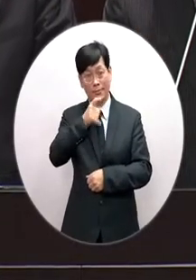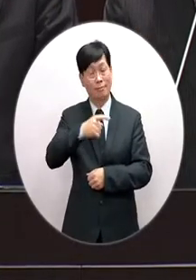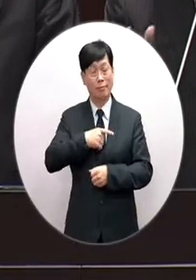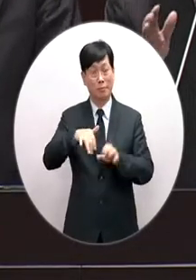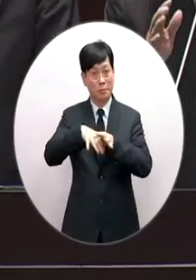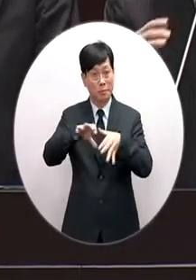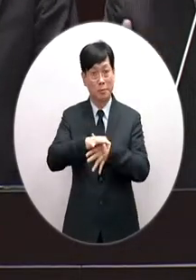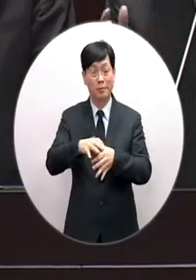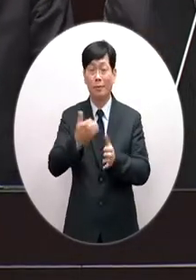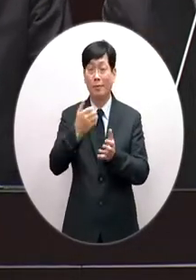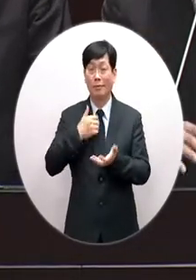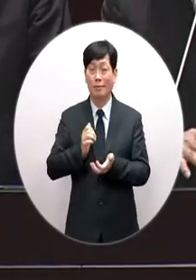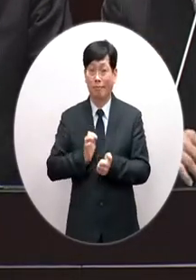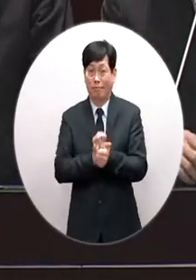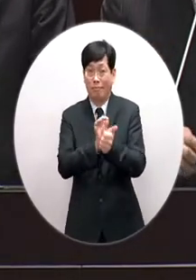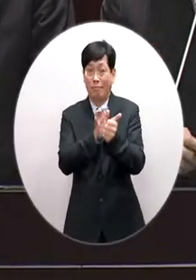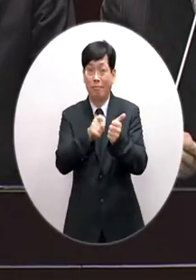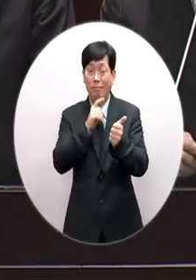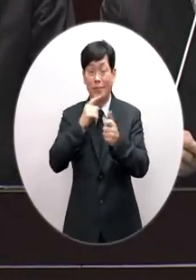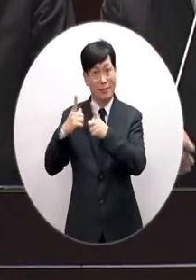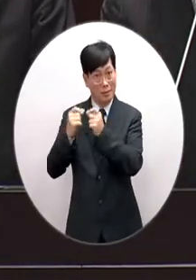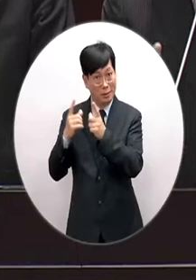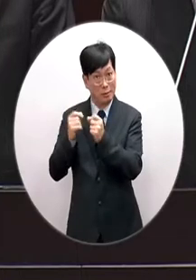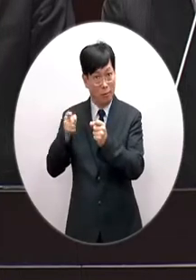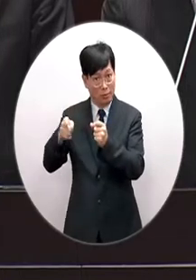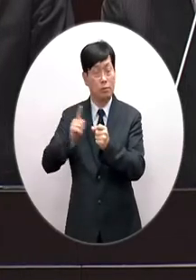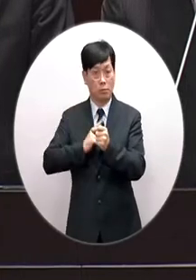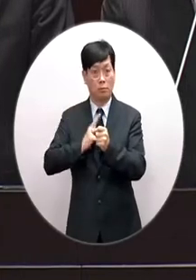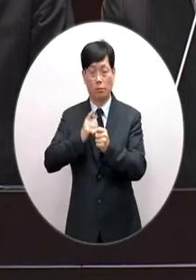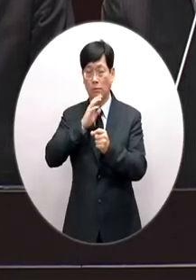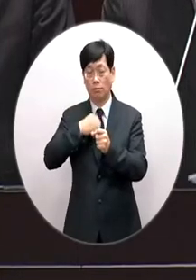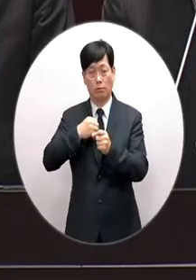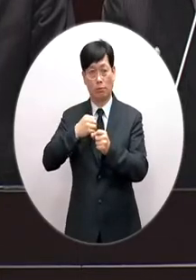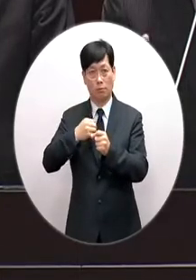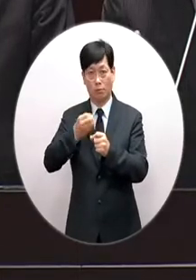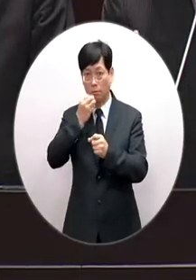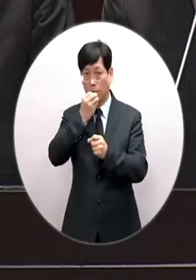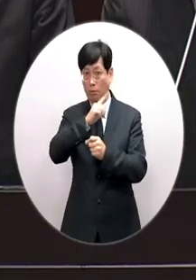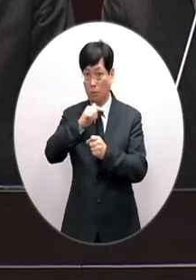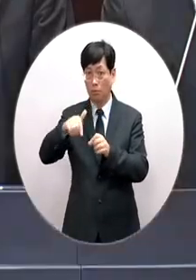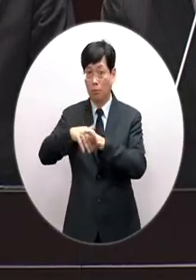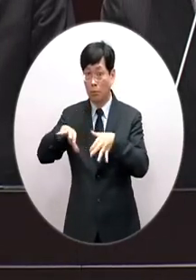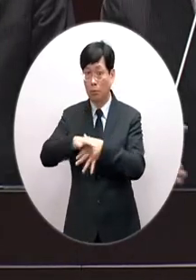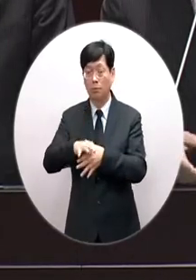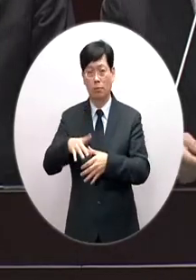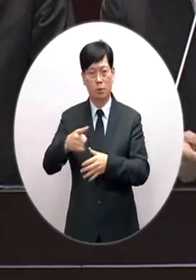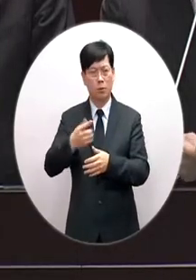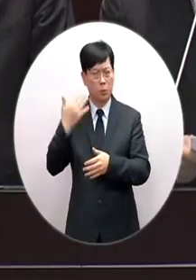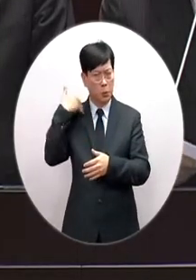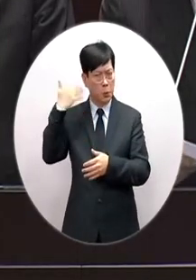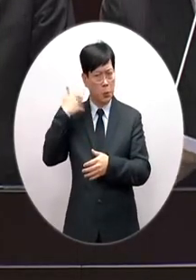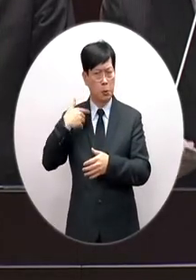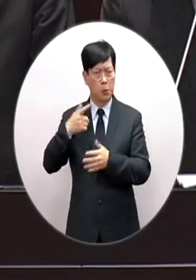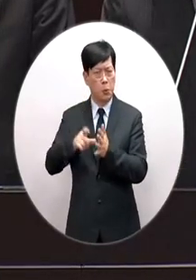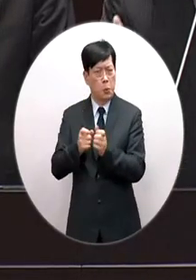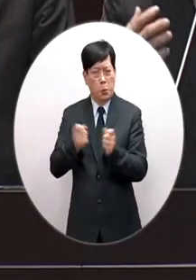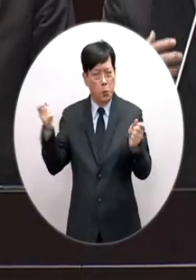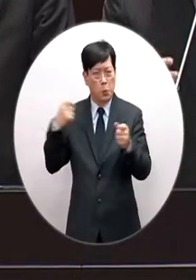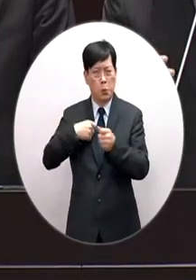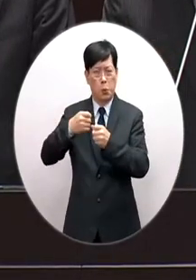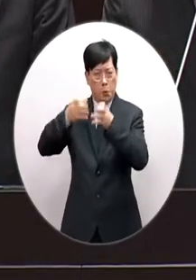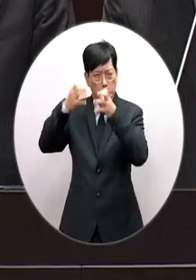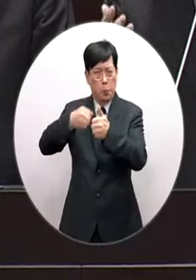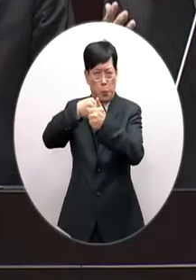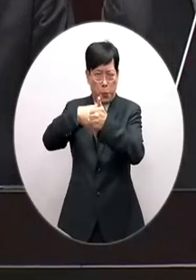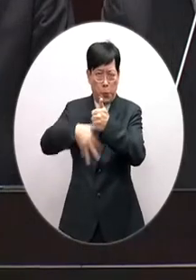提到了，刚刚推的那个以日本的和食来看，他们在长期的这个建构，它已经可以